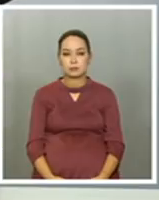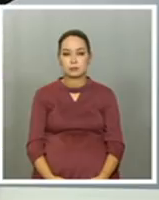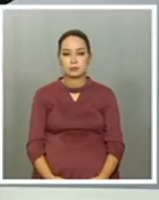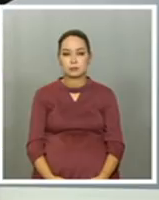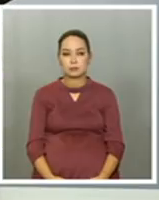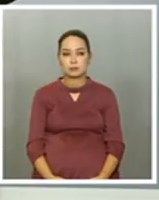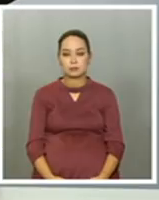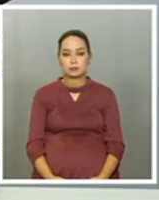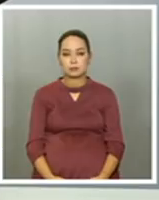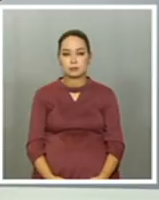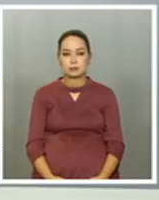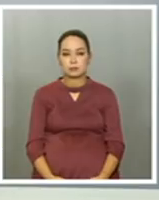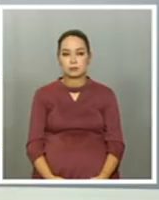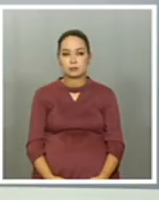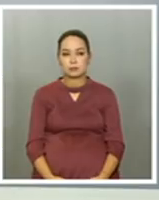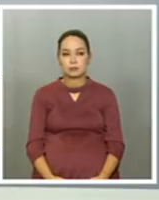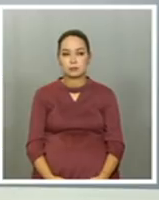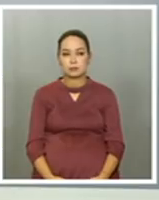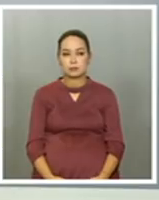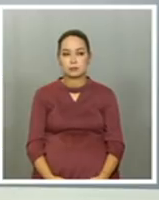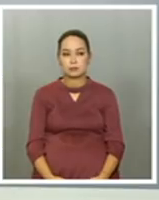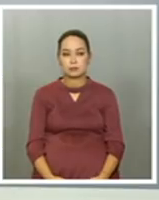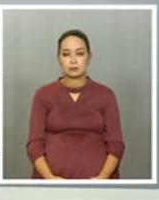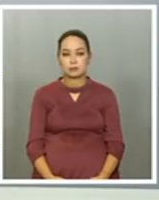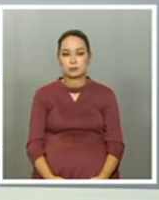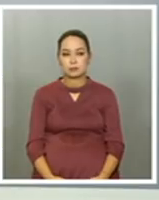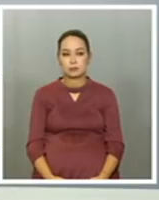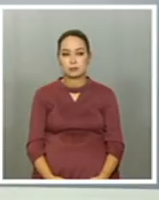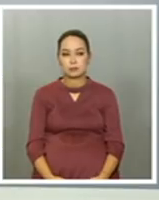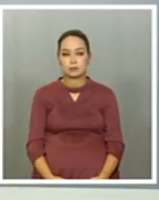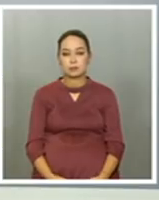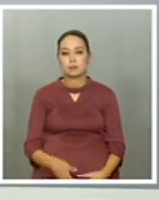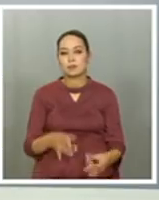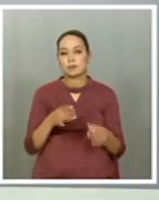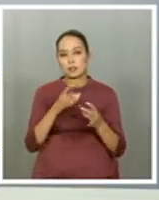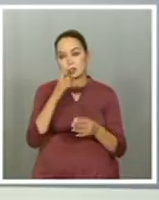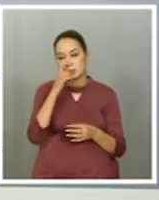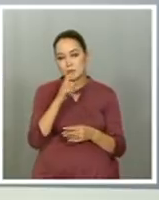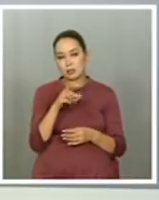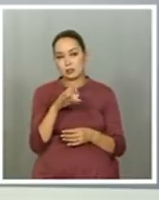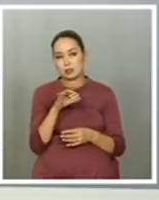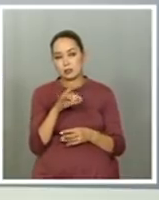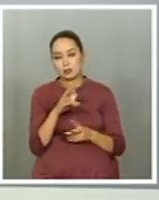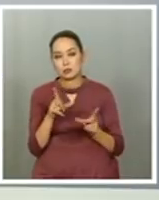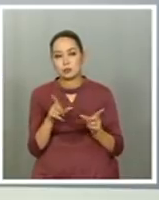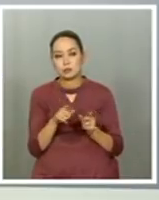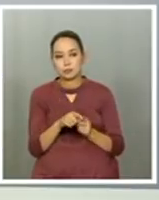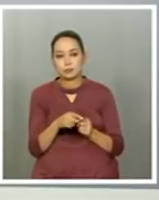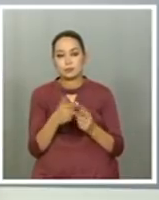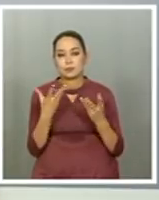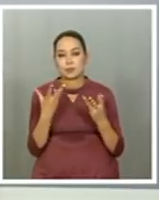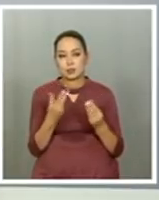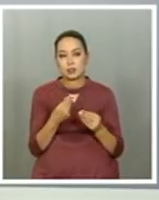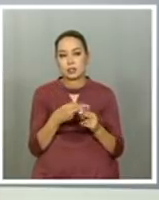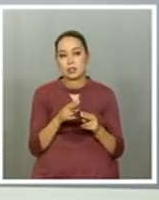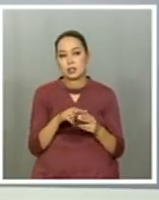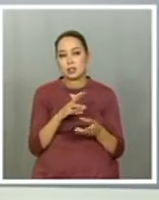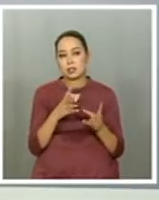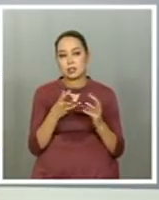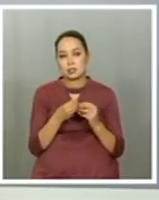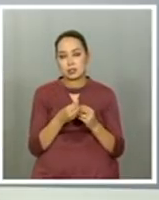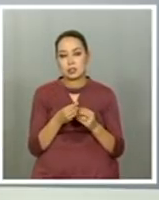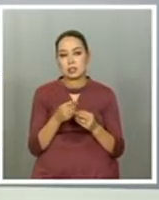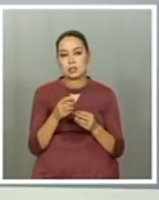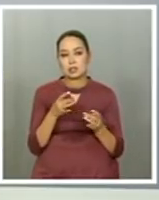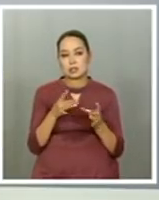түзіледі. Мысал ретінде сірке қышқылы этанолмен әрекеттескен кезде нәтижесінде сірке